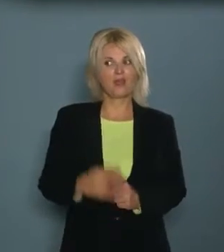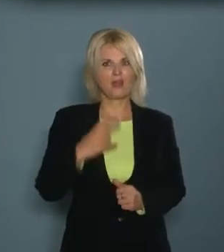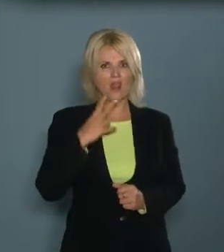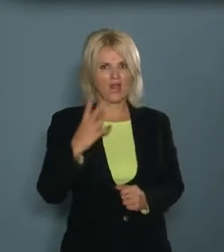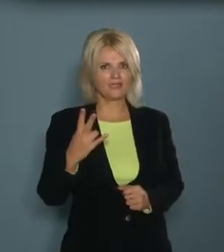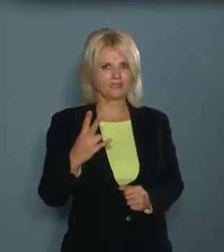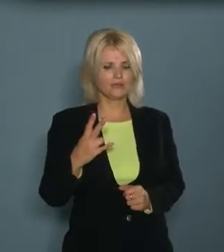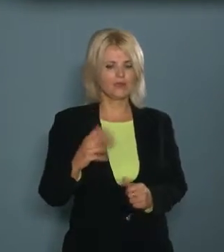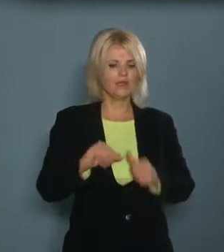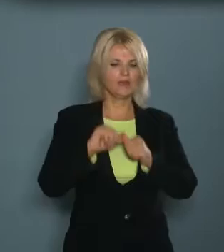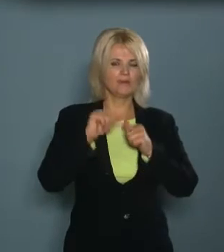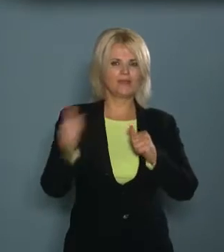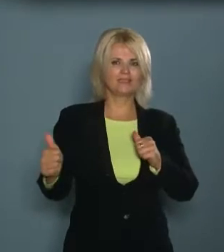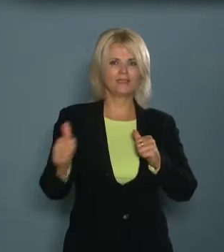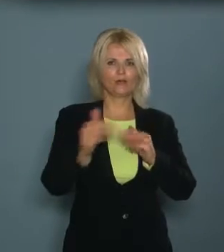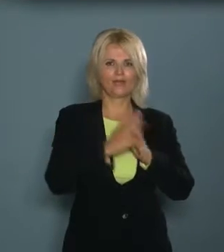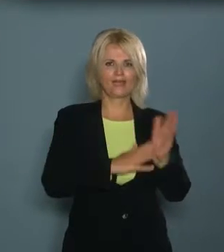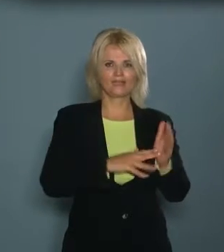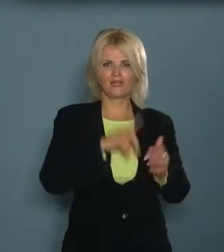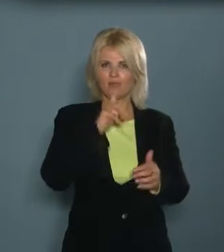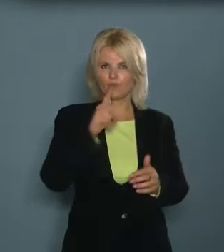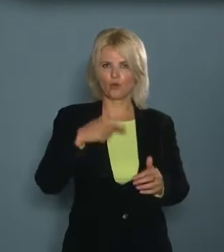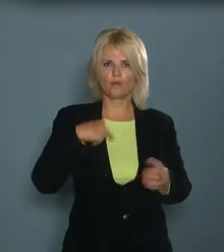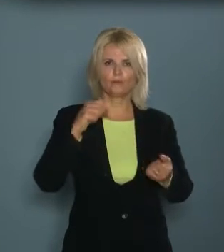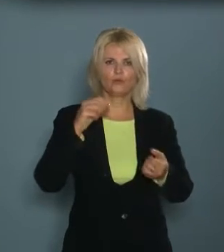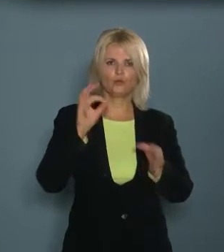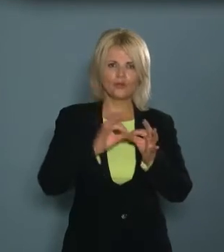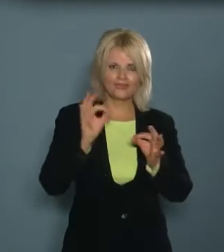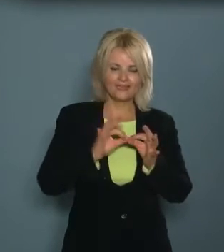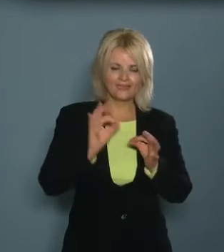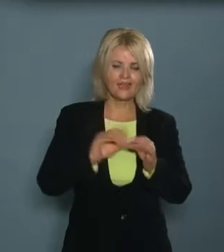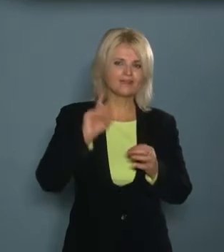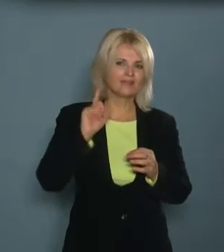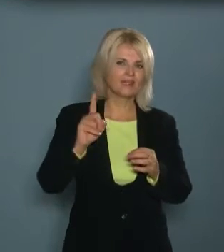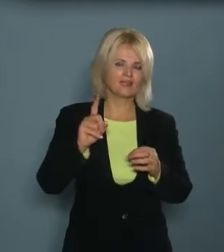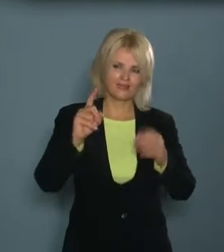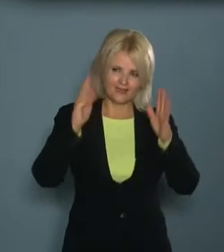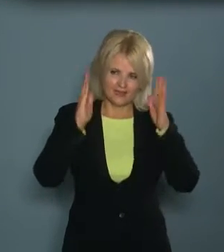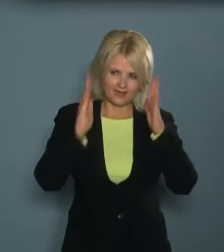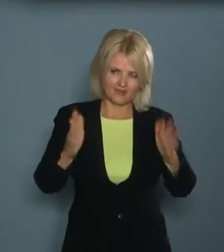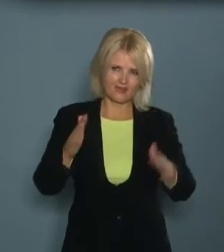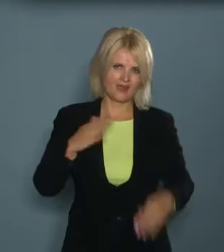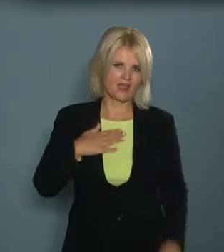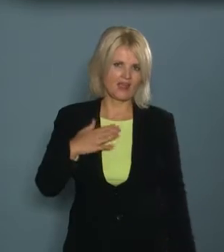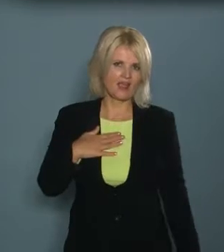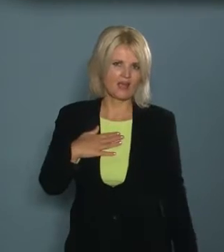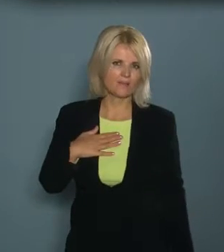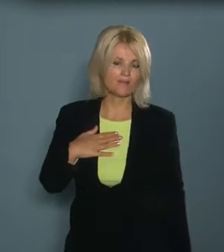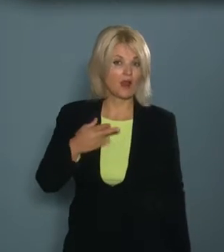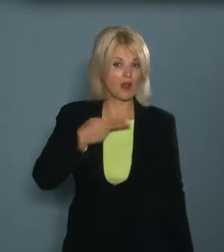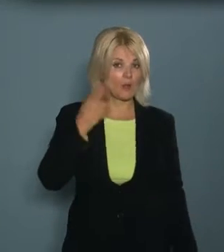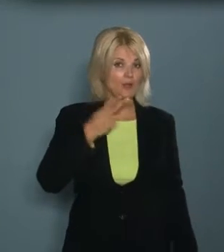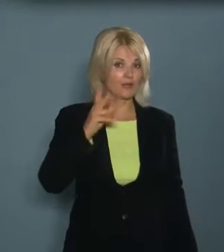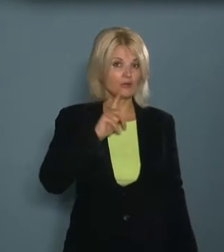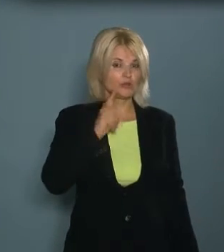Látszólag messziről fogom kezdeni a történetet, de higgyék el, logikus is